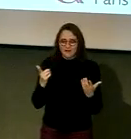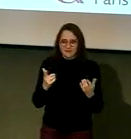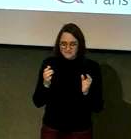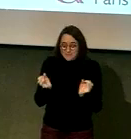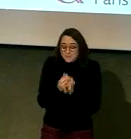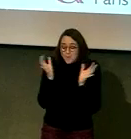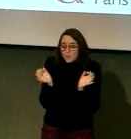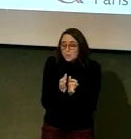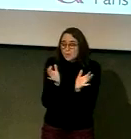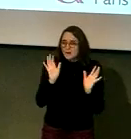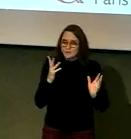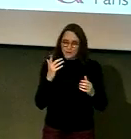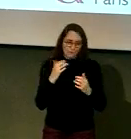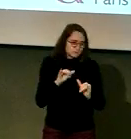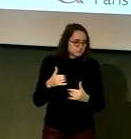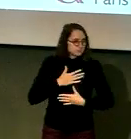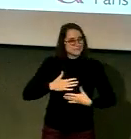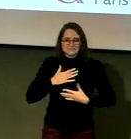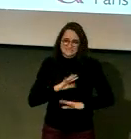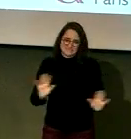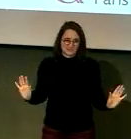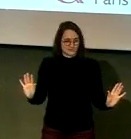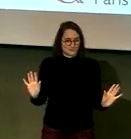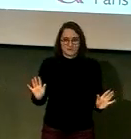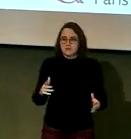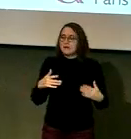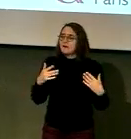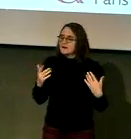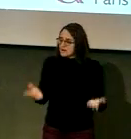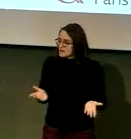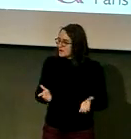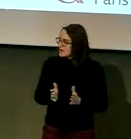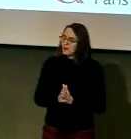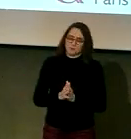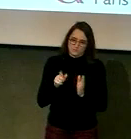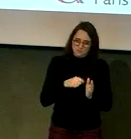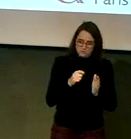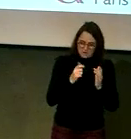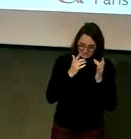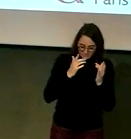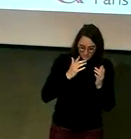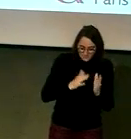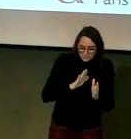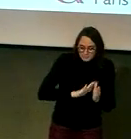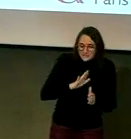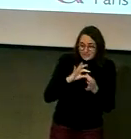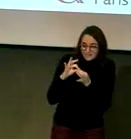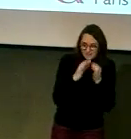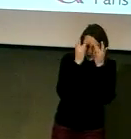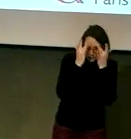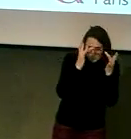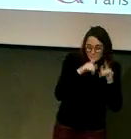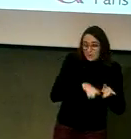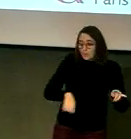ponctuel. Et, donc, au-delà de l'expression sociale, culturelle et populaire, on ajoute aussi la femme qui